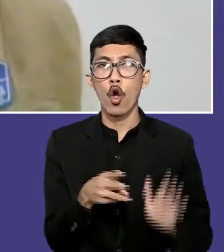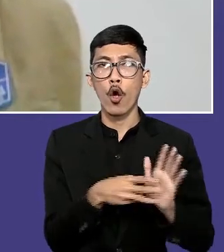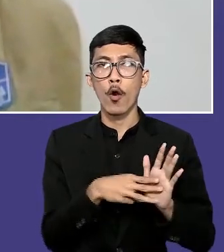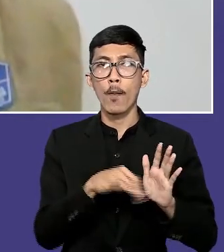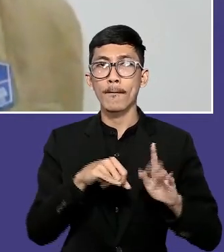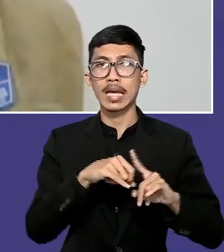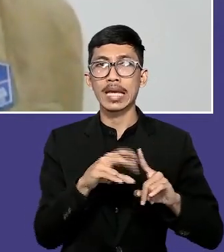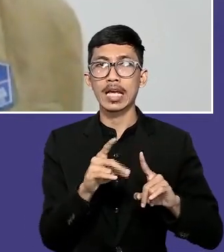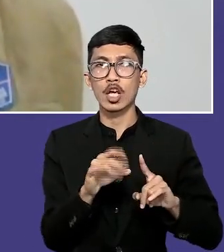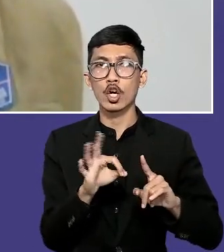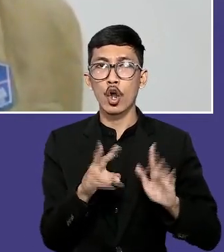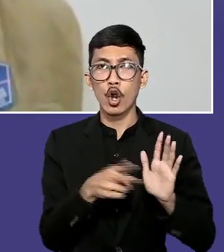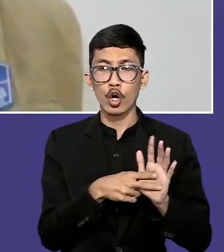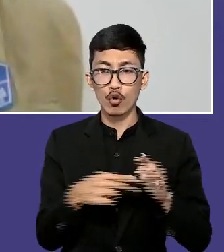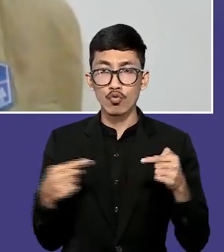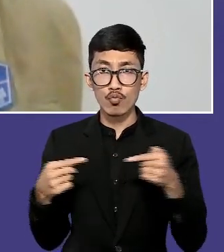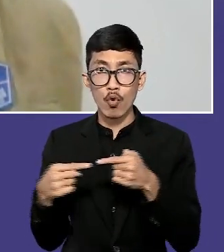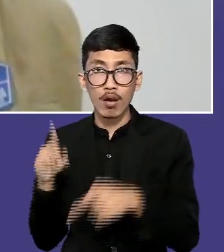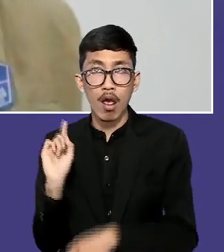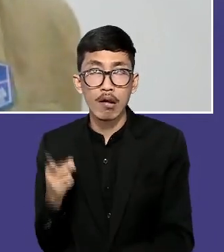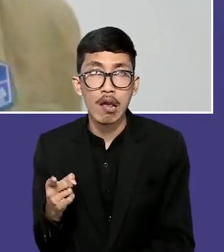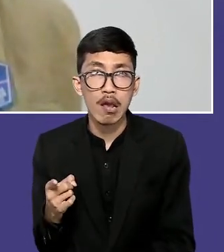yang cukup erat